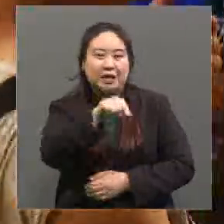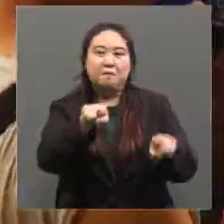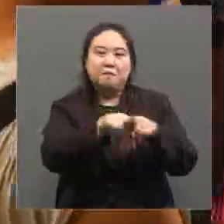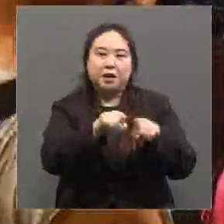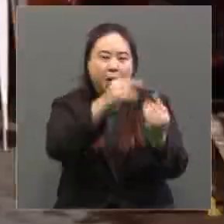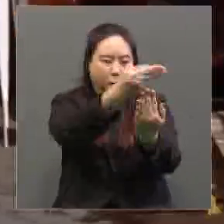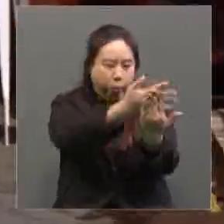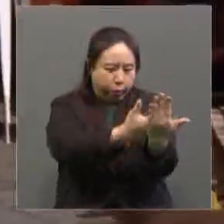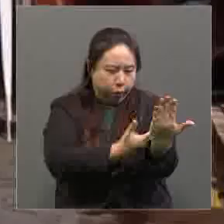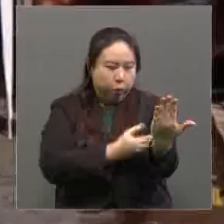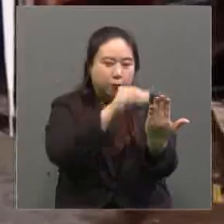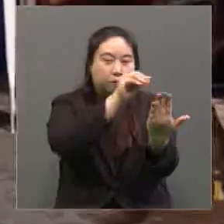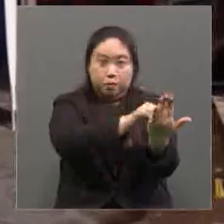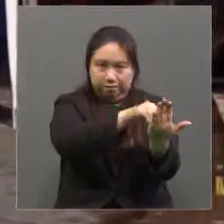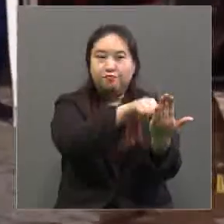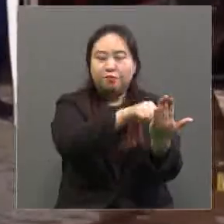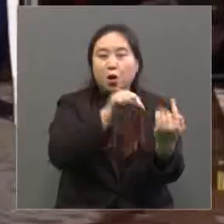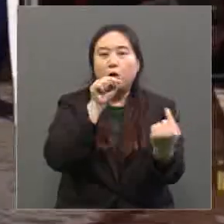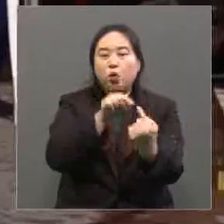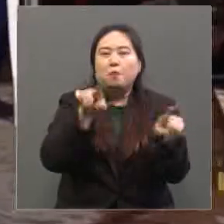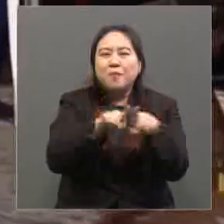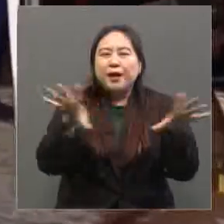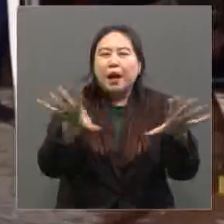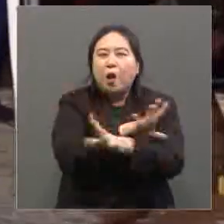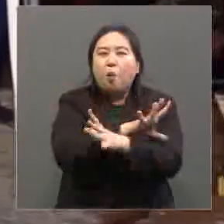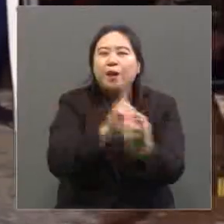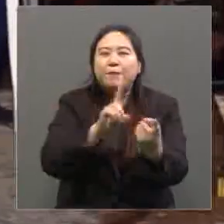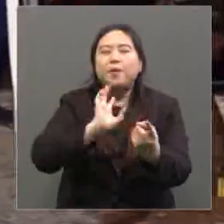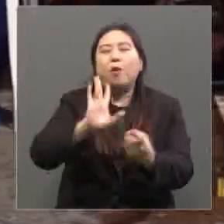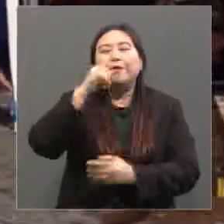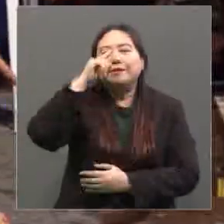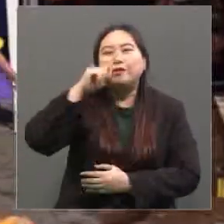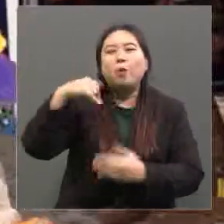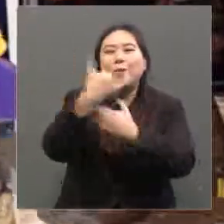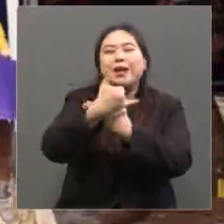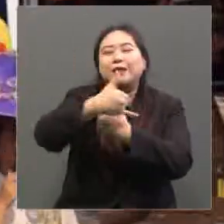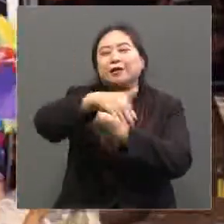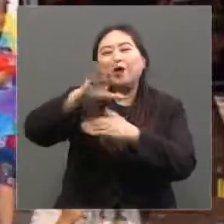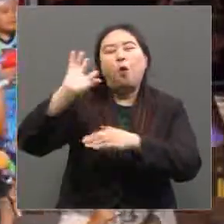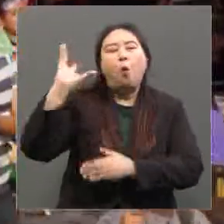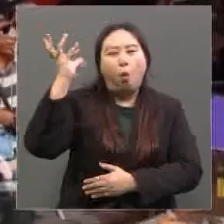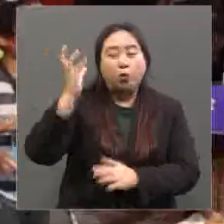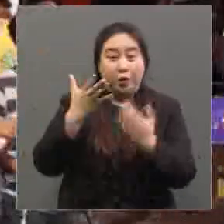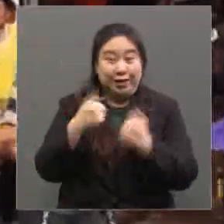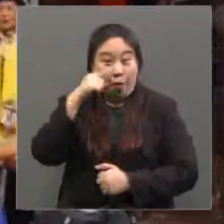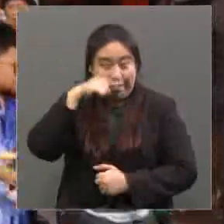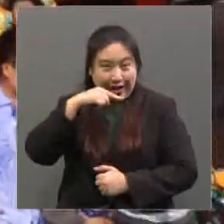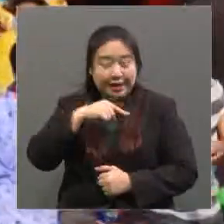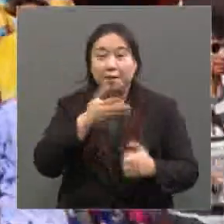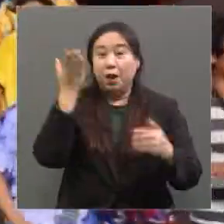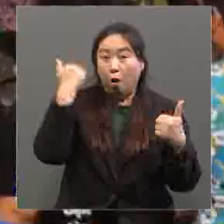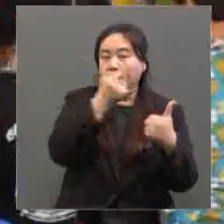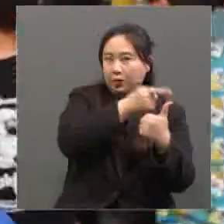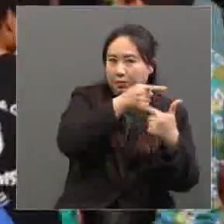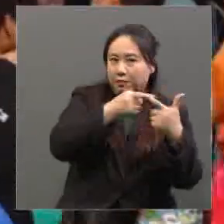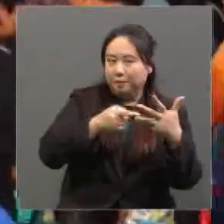ตัวแทนมรดกภูมิปัญญาทางวัฒนธรรมที่จับต้องไม่ได้ของมนุษยชาติลำดับที่ 4ของไทยแล้วนะครับทีนี้ถ้าย้อนไปก่อนหน้า